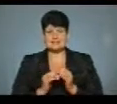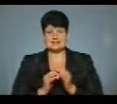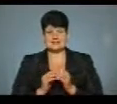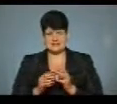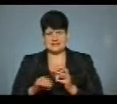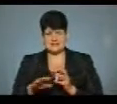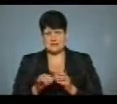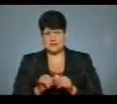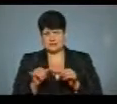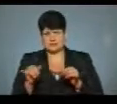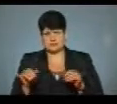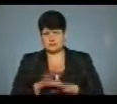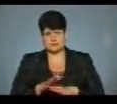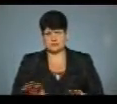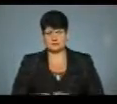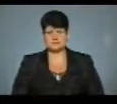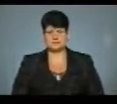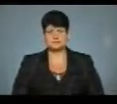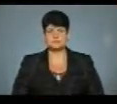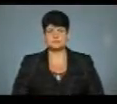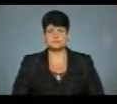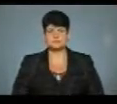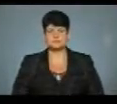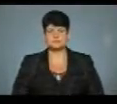поширився на житлові будинки.